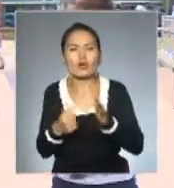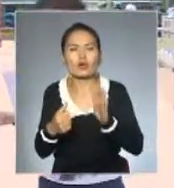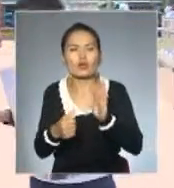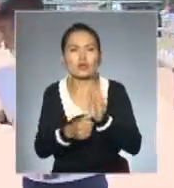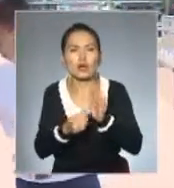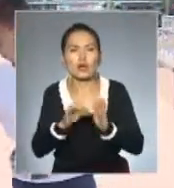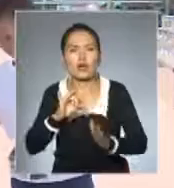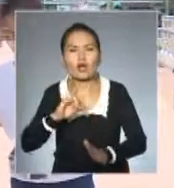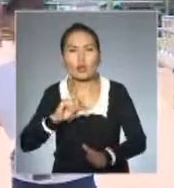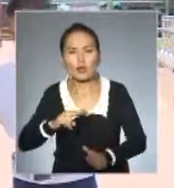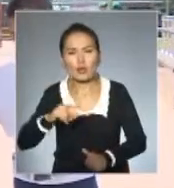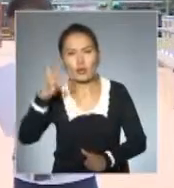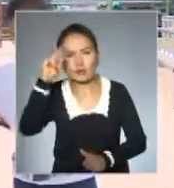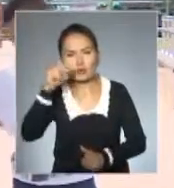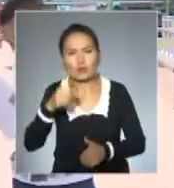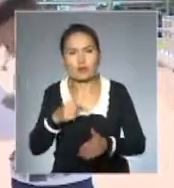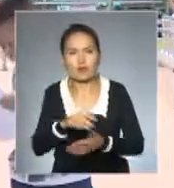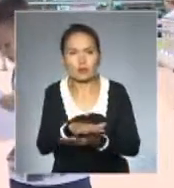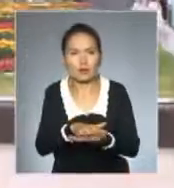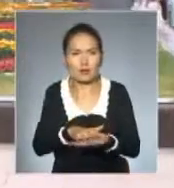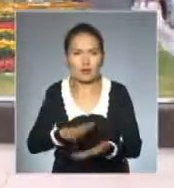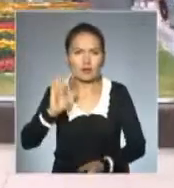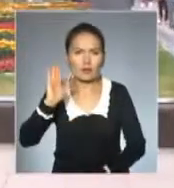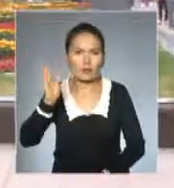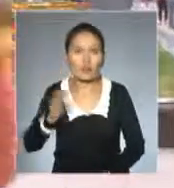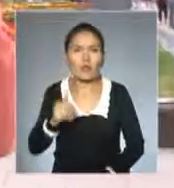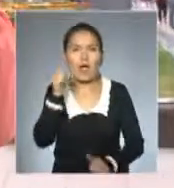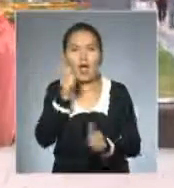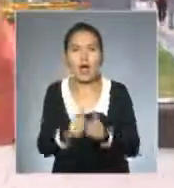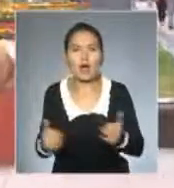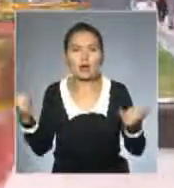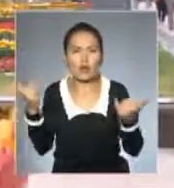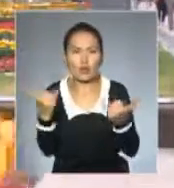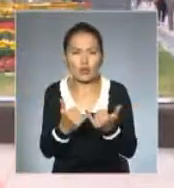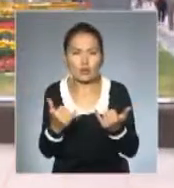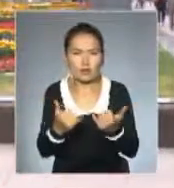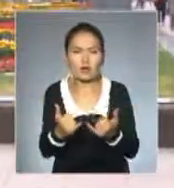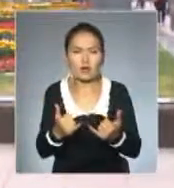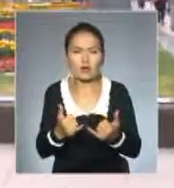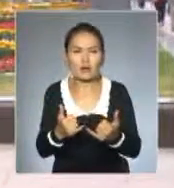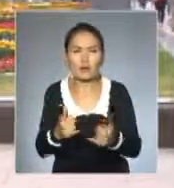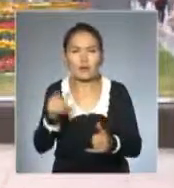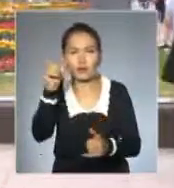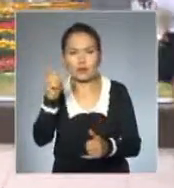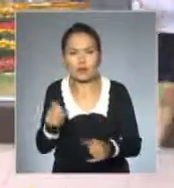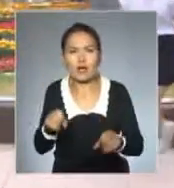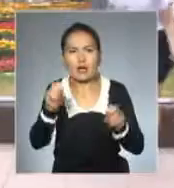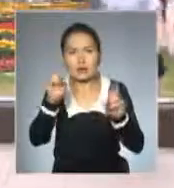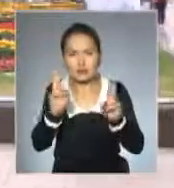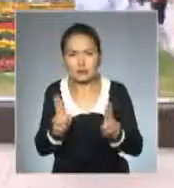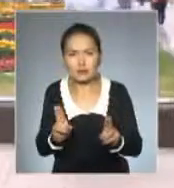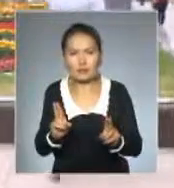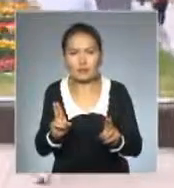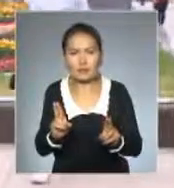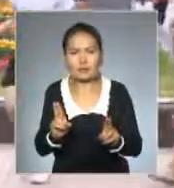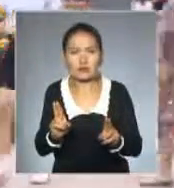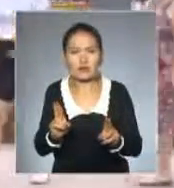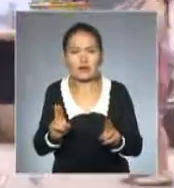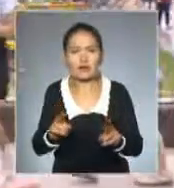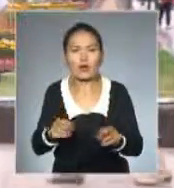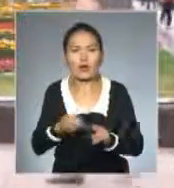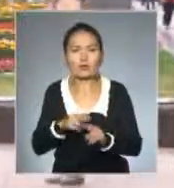Алда әлі талай қызық шаралар болады деп жоспарлануда. Әр қонаққа мынадай жолақтарды алып, армандар ағашына ілуге